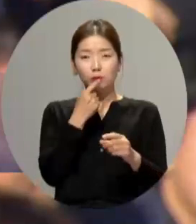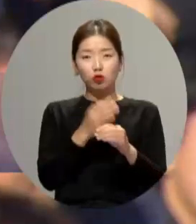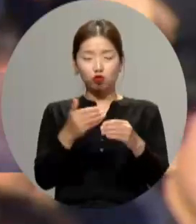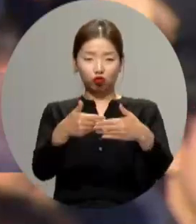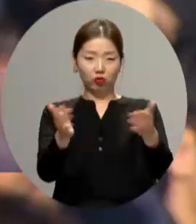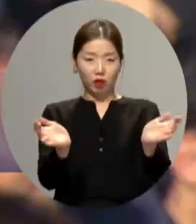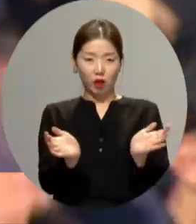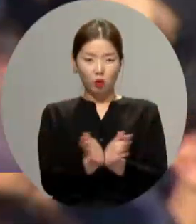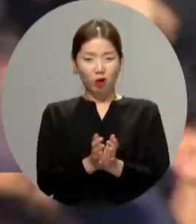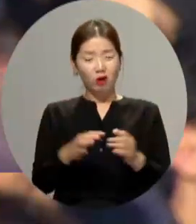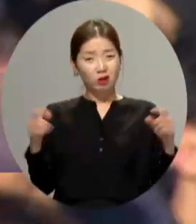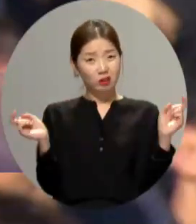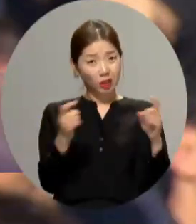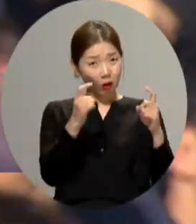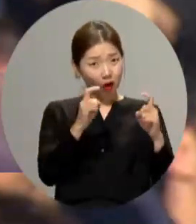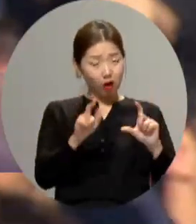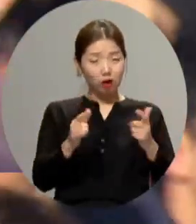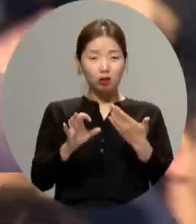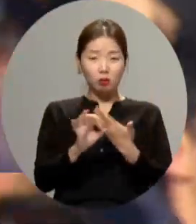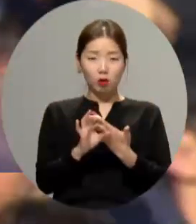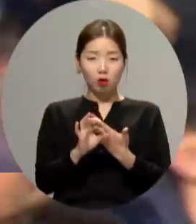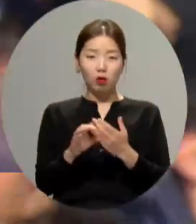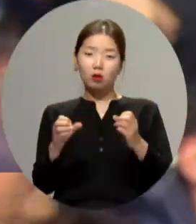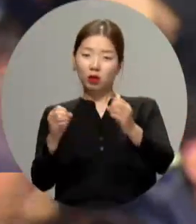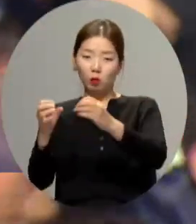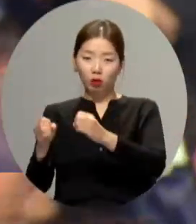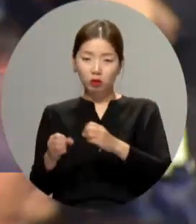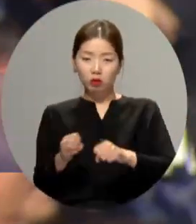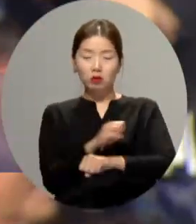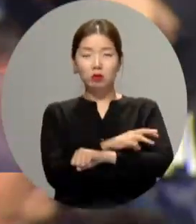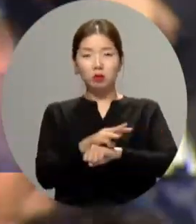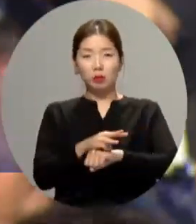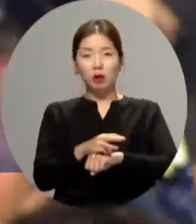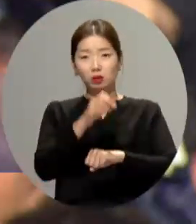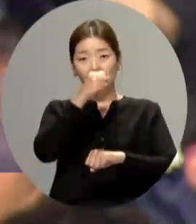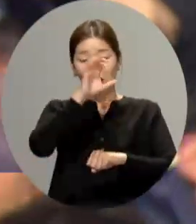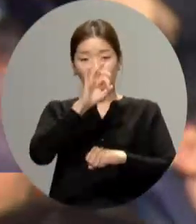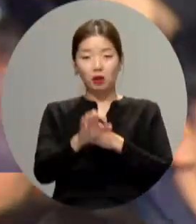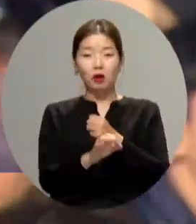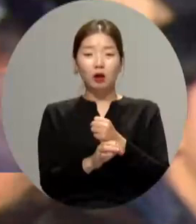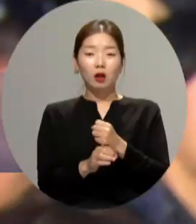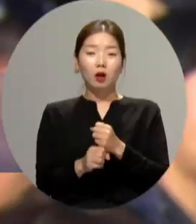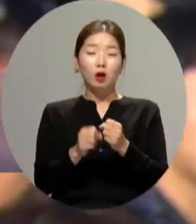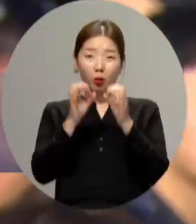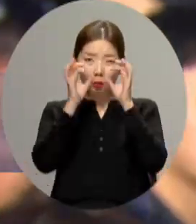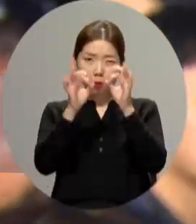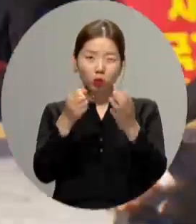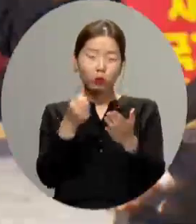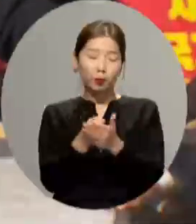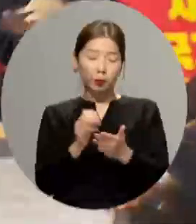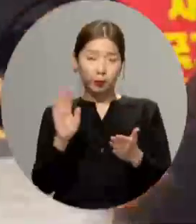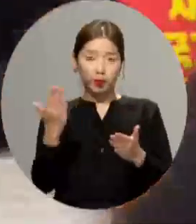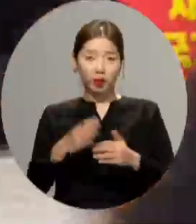더불어민주당과 싸우겠다는 건지 아니면 대화하겠다는 건지 새만금 예산 보고 판단하겠습니다.